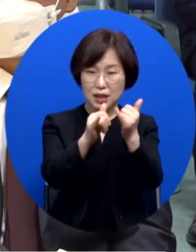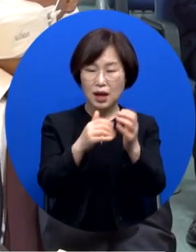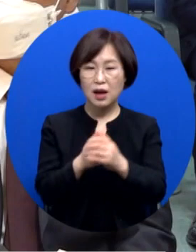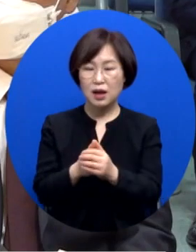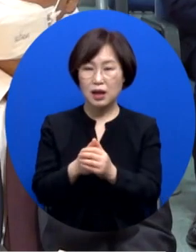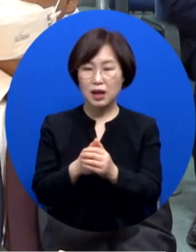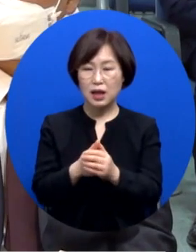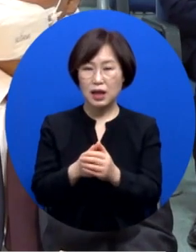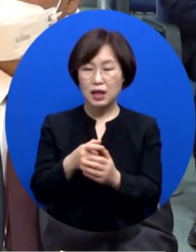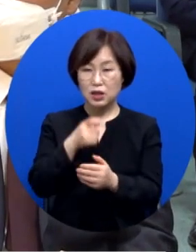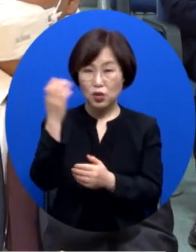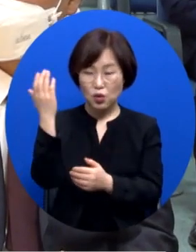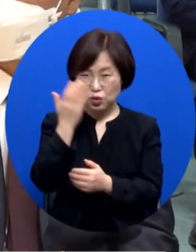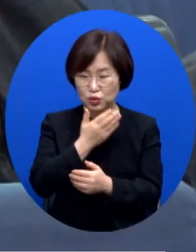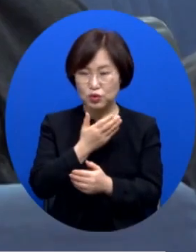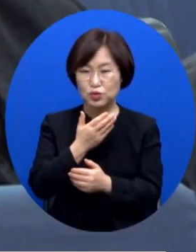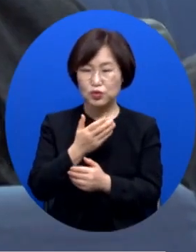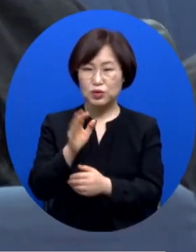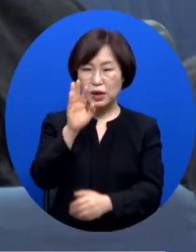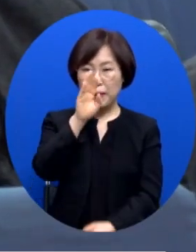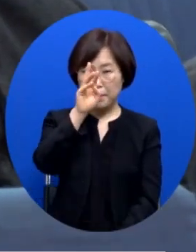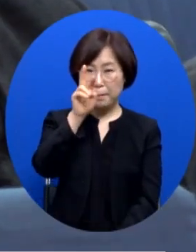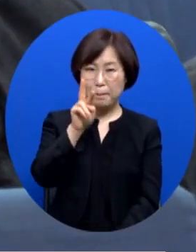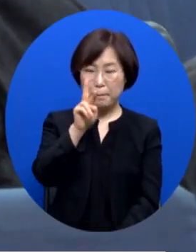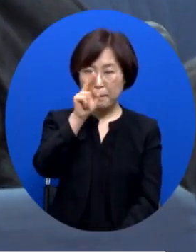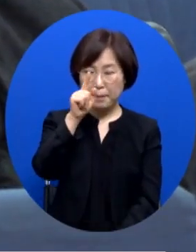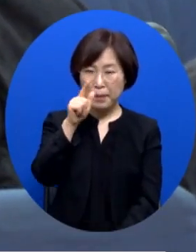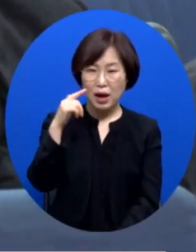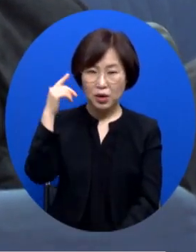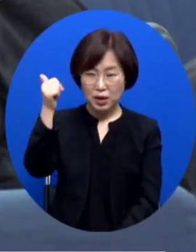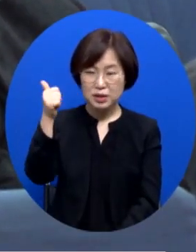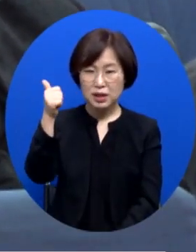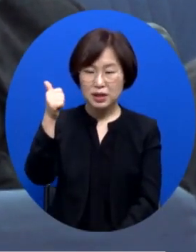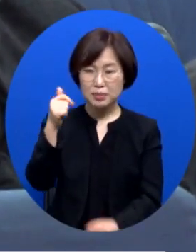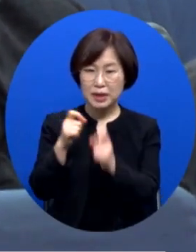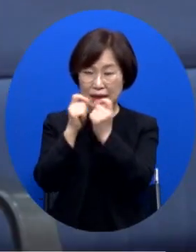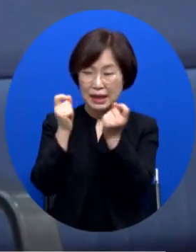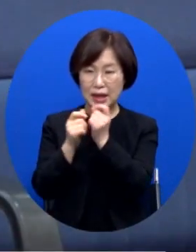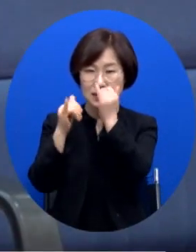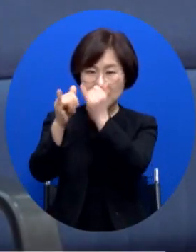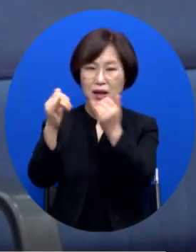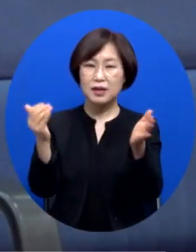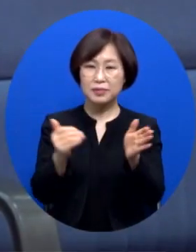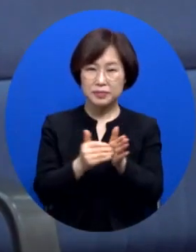여수 기독교 직장 선교연합회 박정일 회장이 개인 대상을 받았습니다.